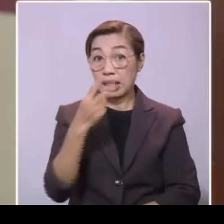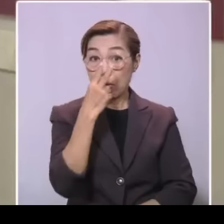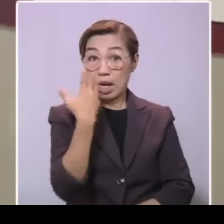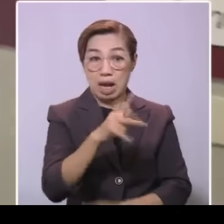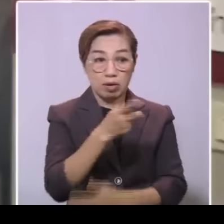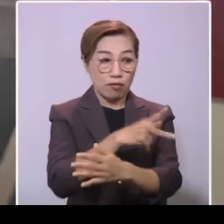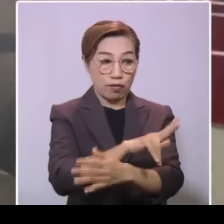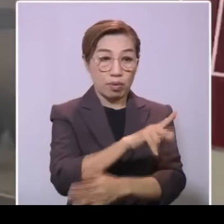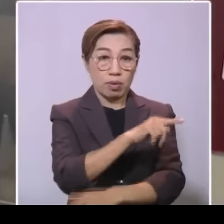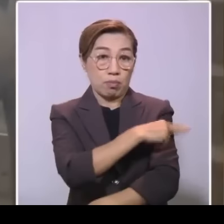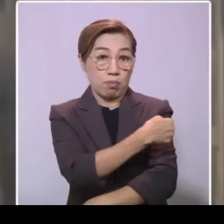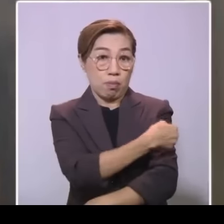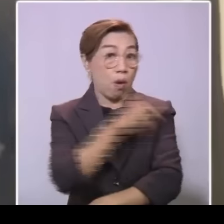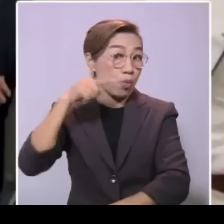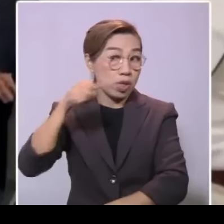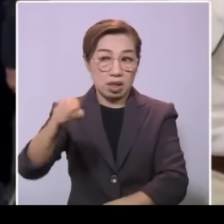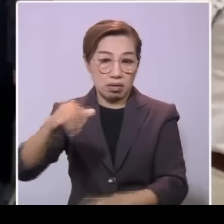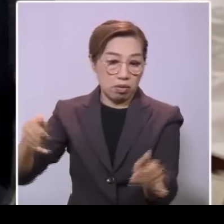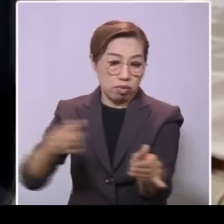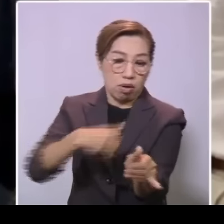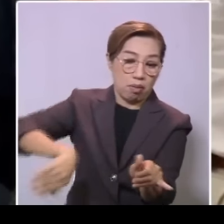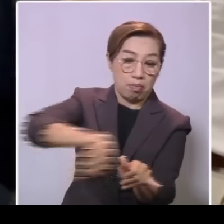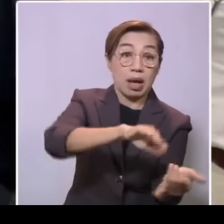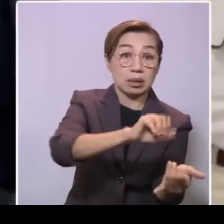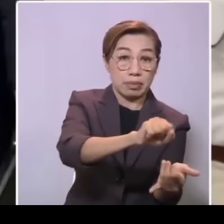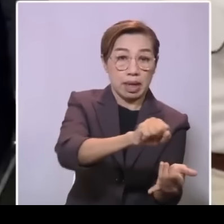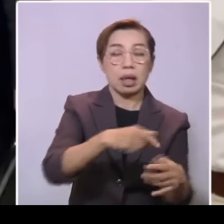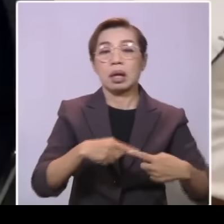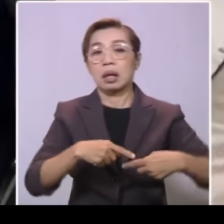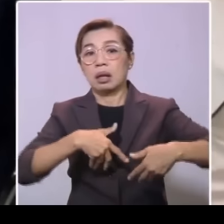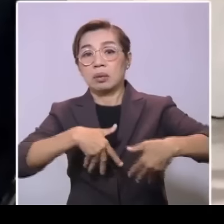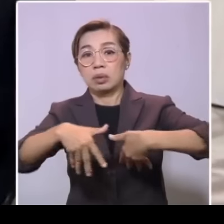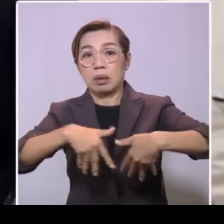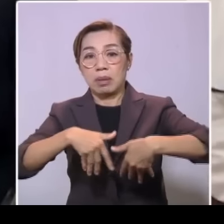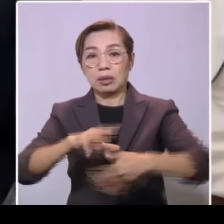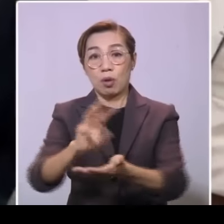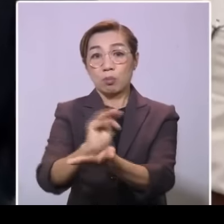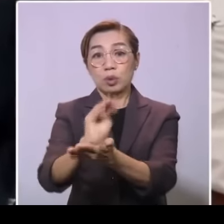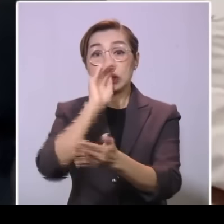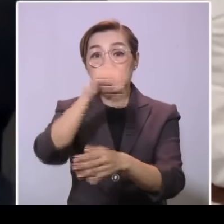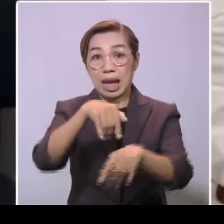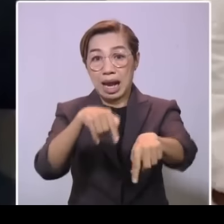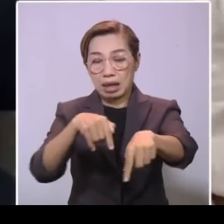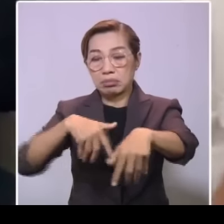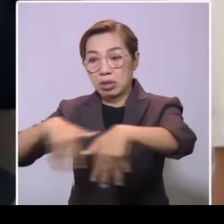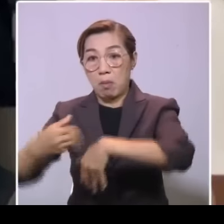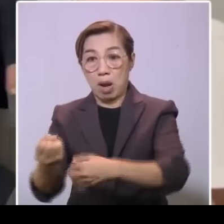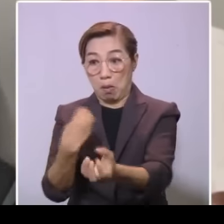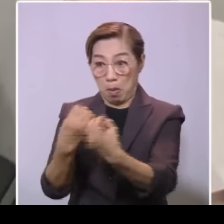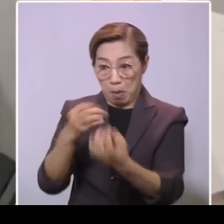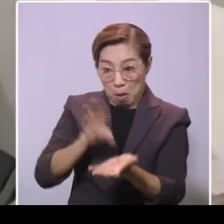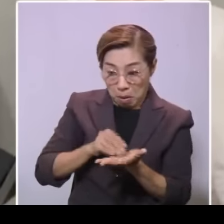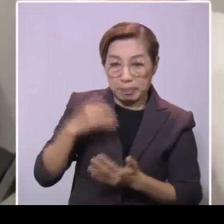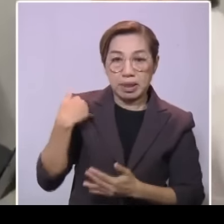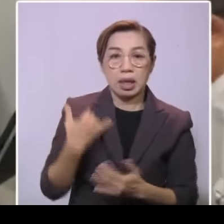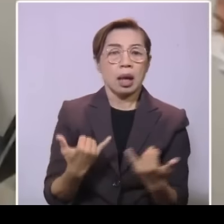การณ์ที่ไปเตะแพทย์หญิงแล้วนะฮะมาจากชาวบ้านที่อยู่ข้างๆมูลนิธิช้างของเขาแล้วล่าสุดนะครับ